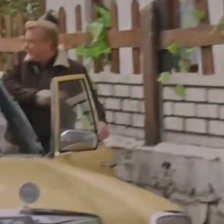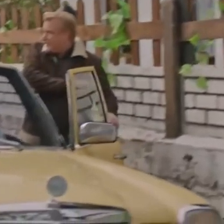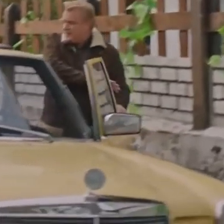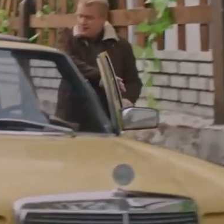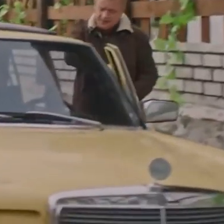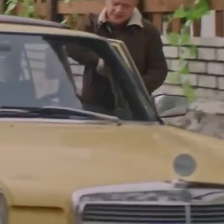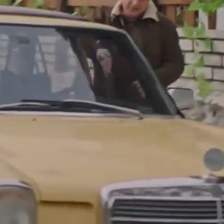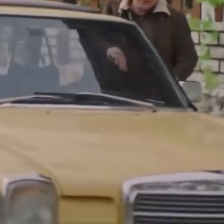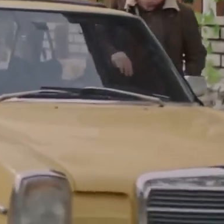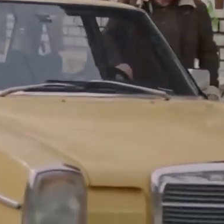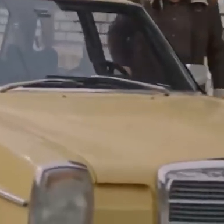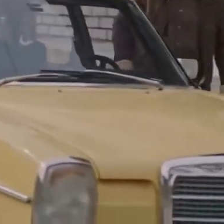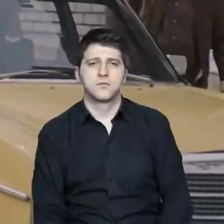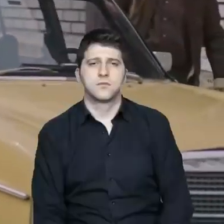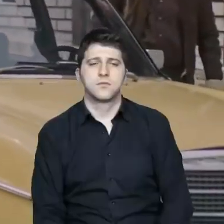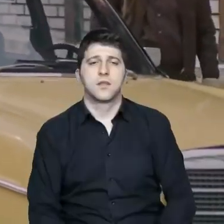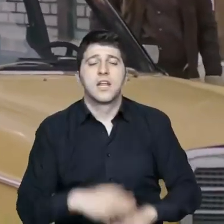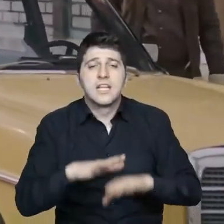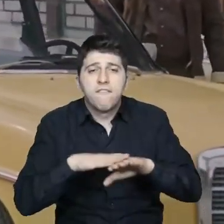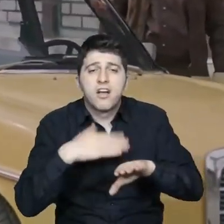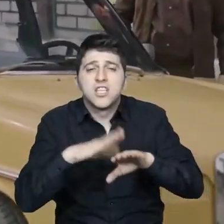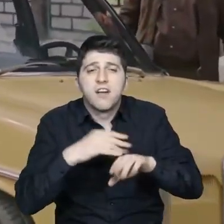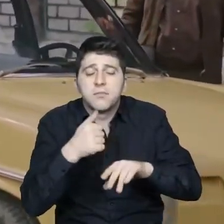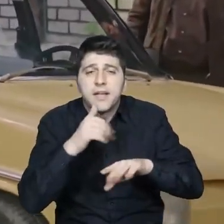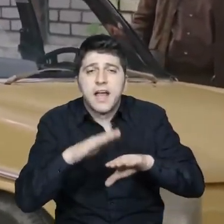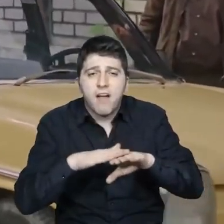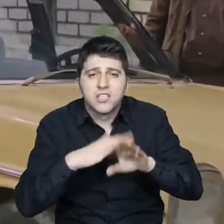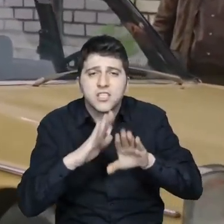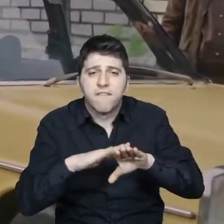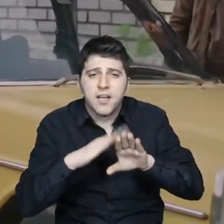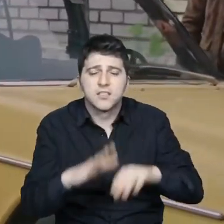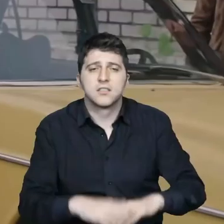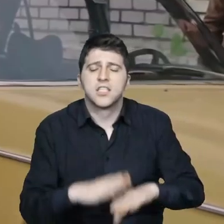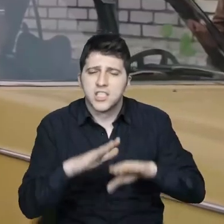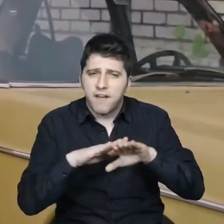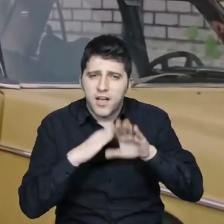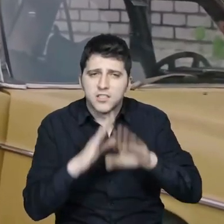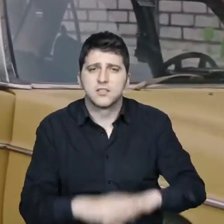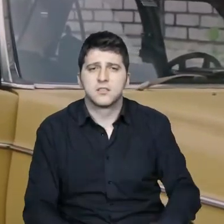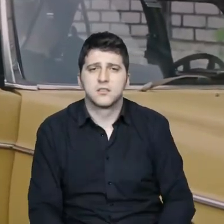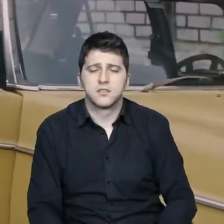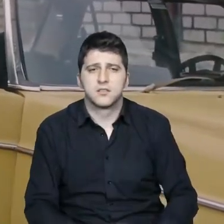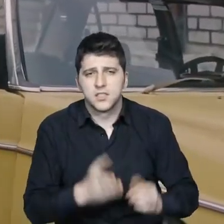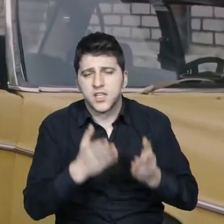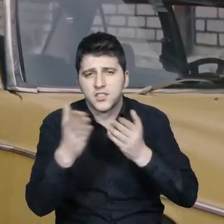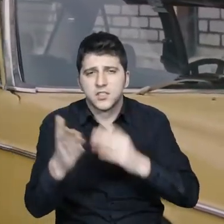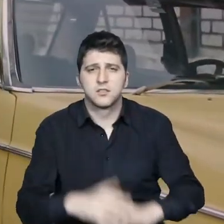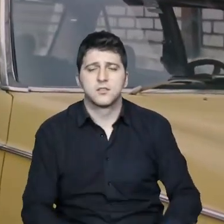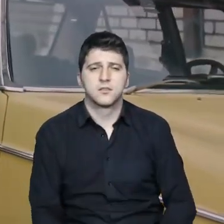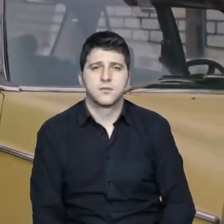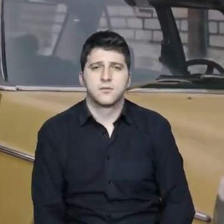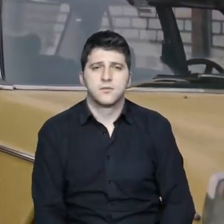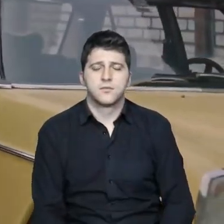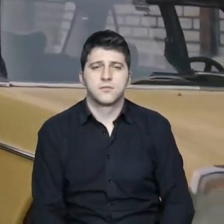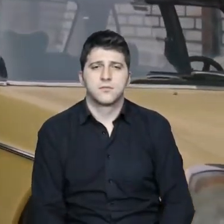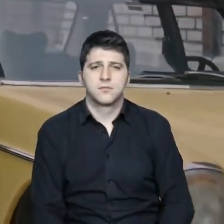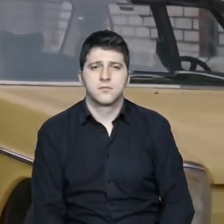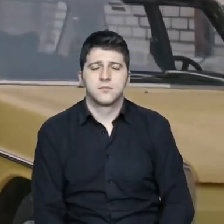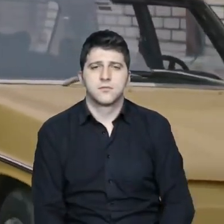iniyor. Yavaş, yavaş baba. Yavaş baba. Yavaş, geç. Diğer kızları da yanında.